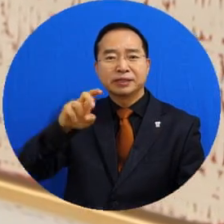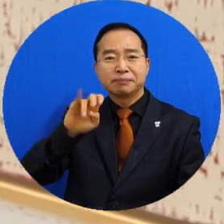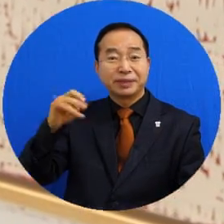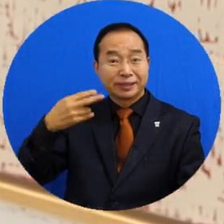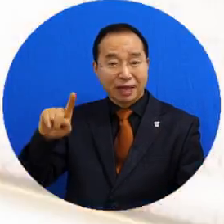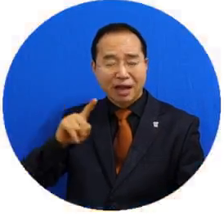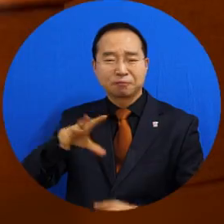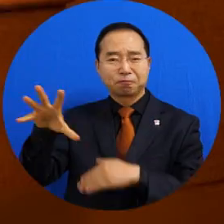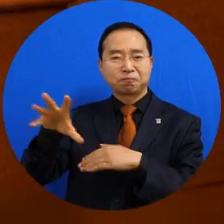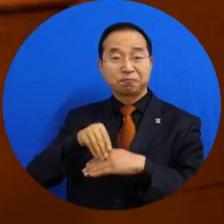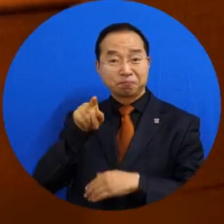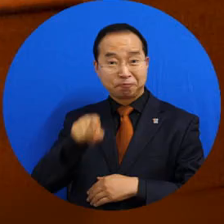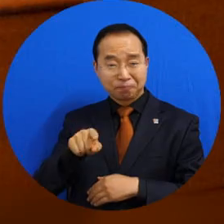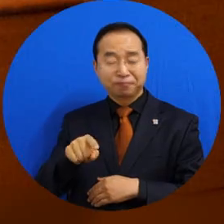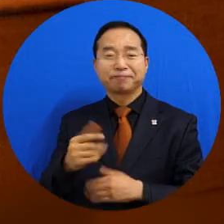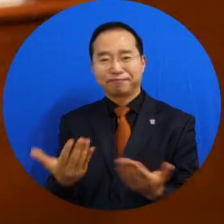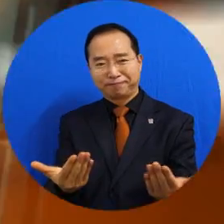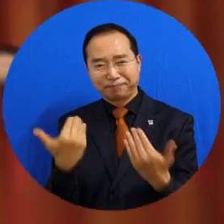환영합니다.